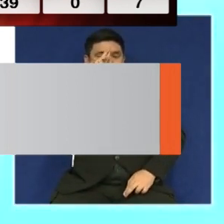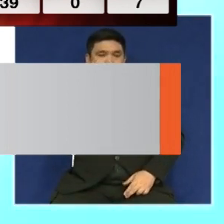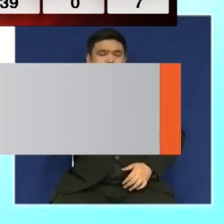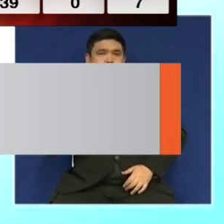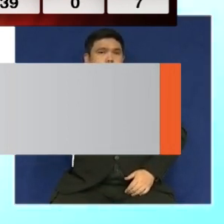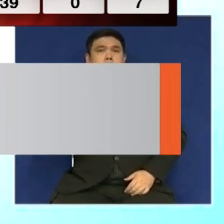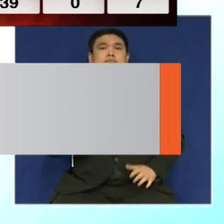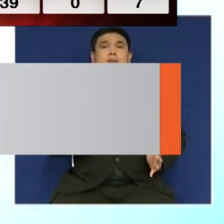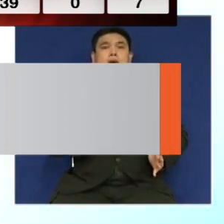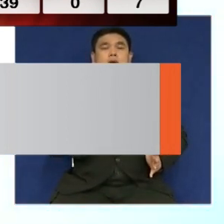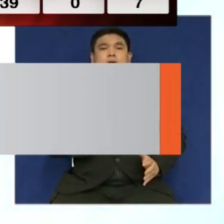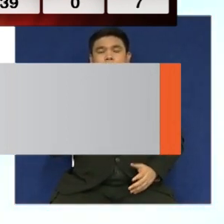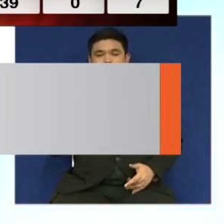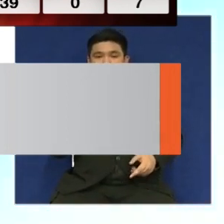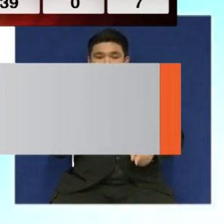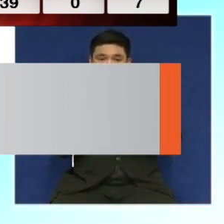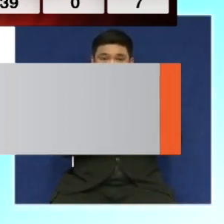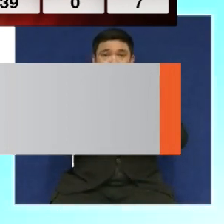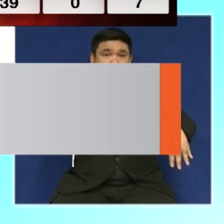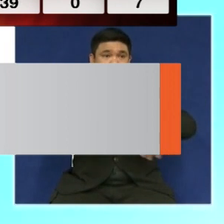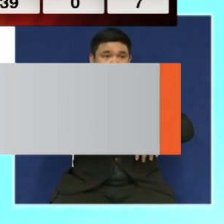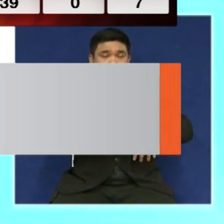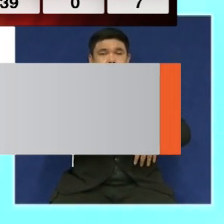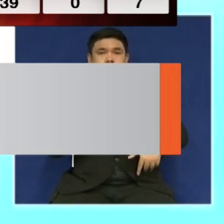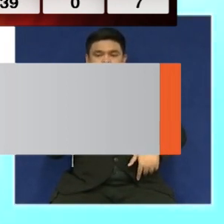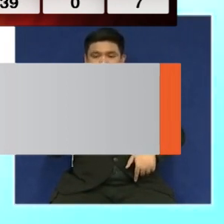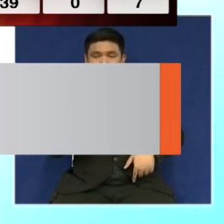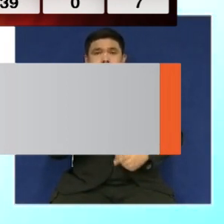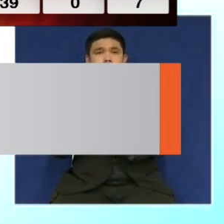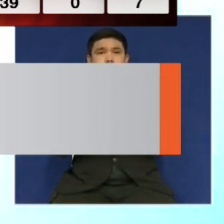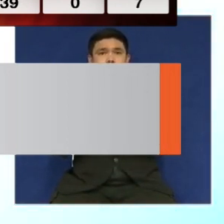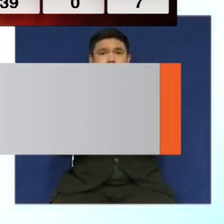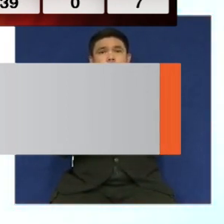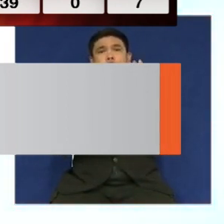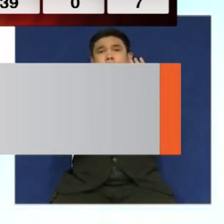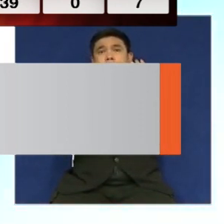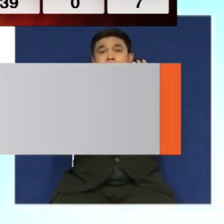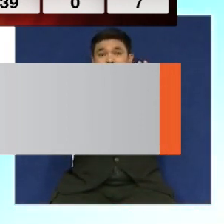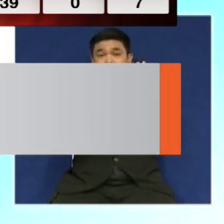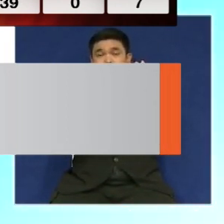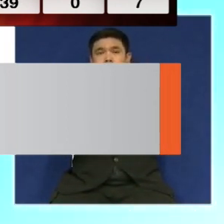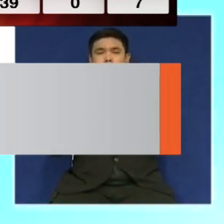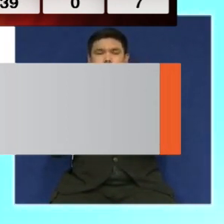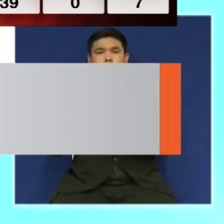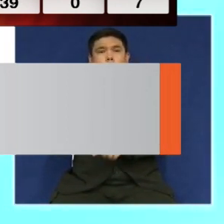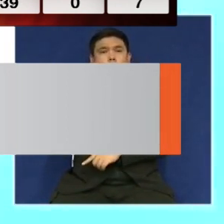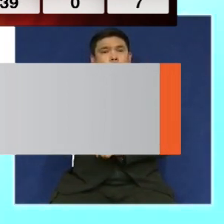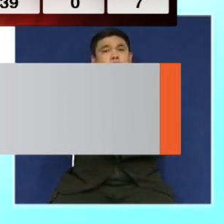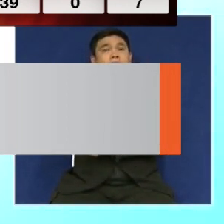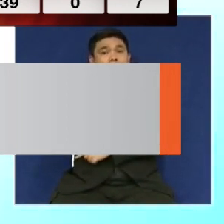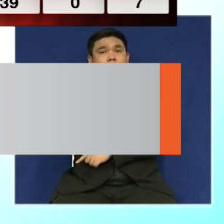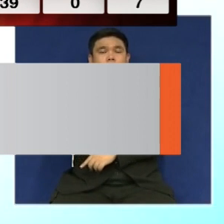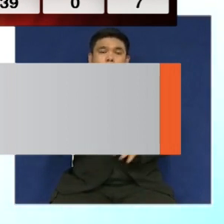ดียวกับที่ชุมชนซอยเศรษฐกิจ13ก็พบเชื้อตรงนี้ประมาณสัก 6.5% นะครับโดยตรว